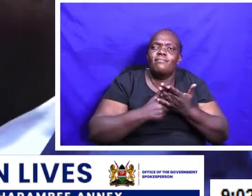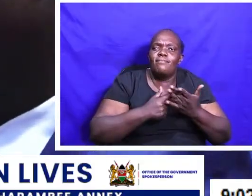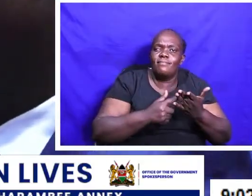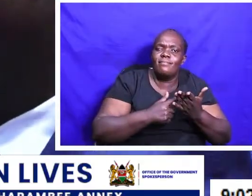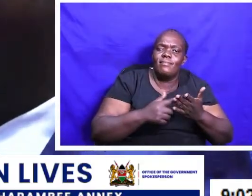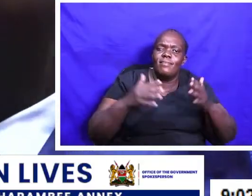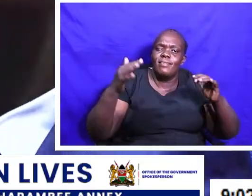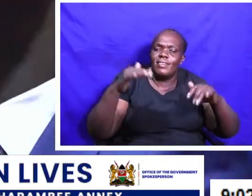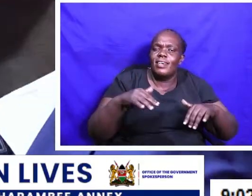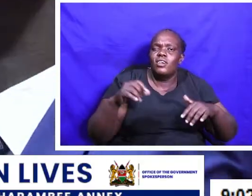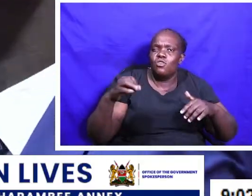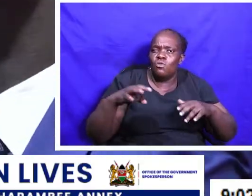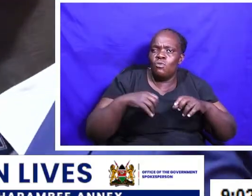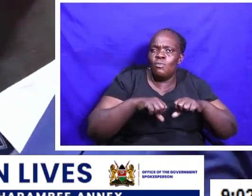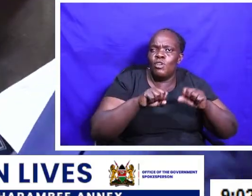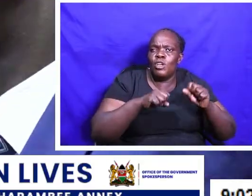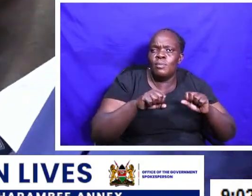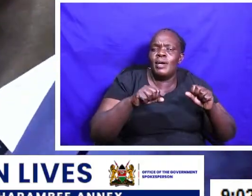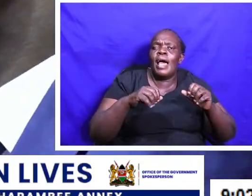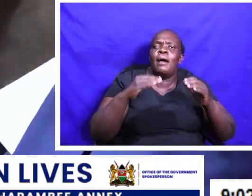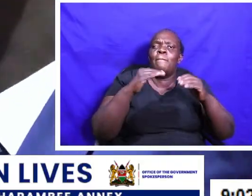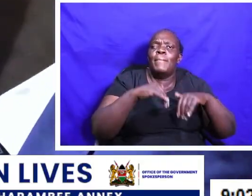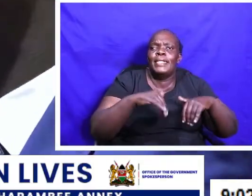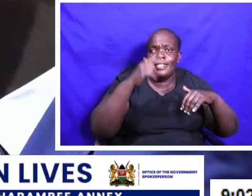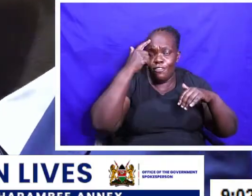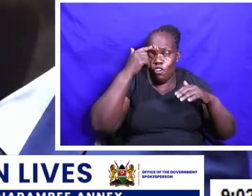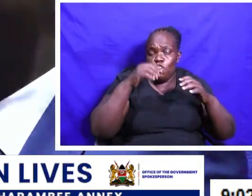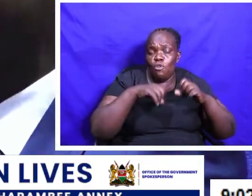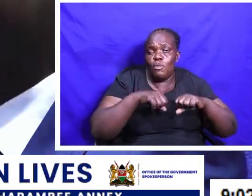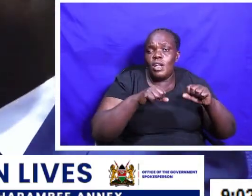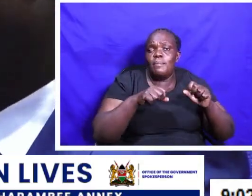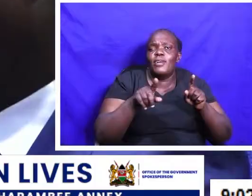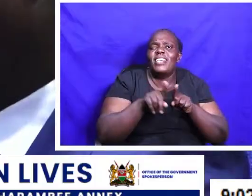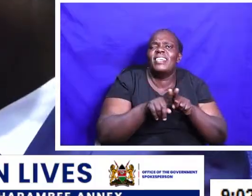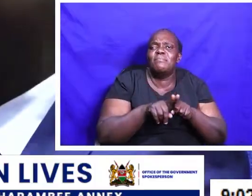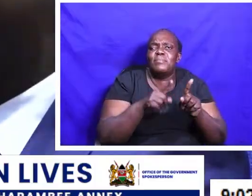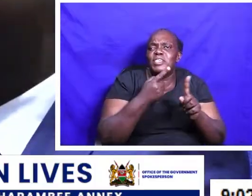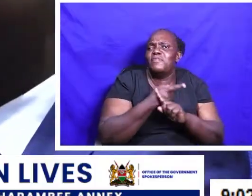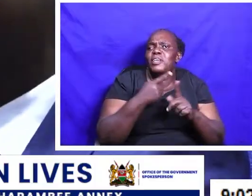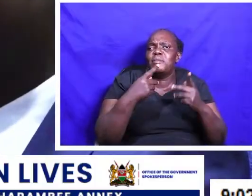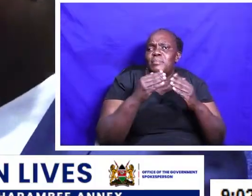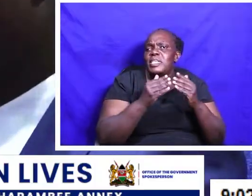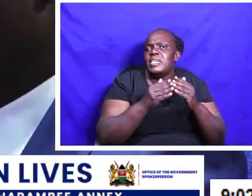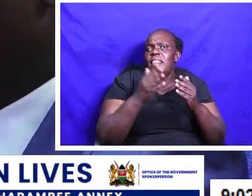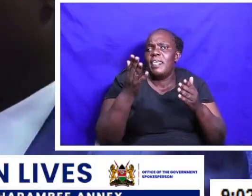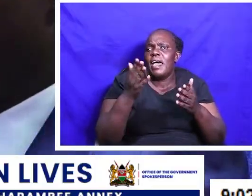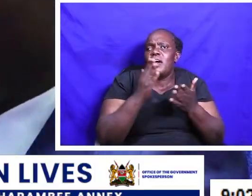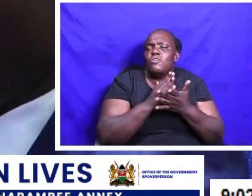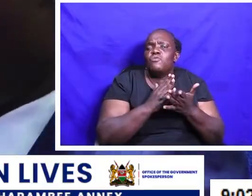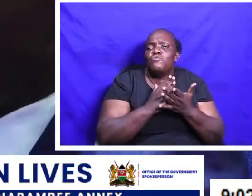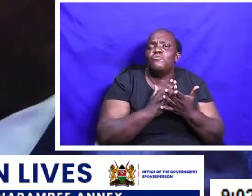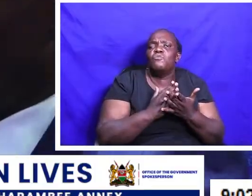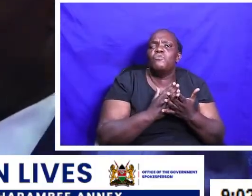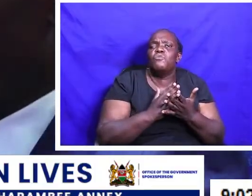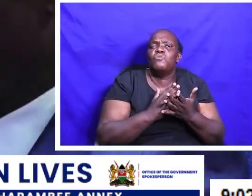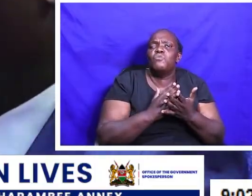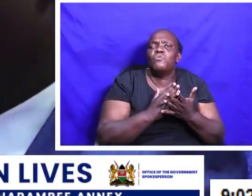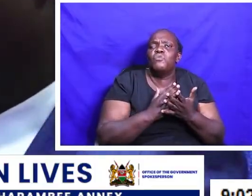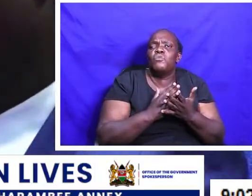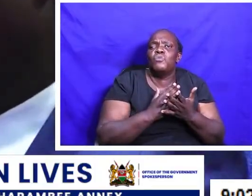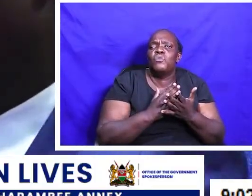nilikuwa na jukwaa la wasomi. Kuna majukwaa mengi, jukwaa ya elimu, jukwaa la salama. So tunaongelea haya mambo ya